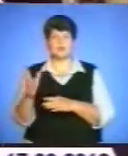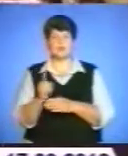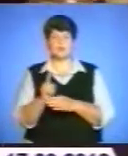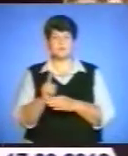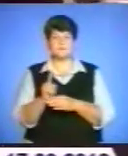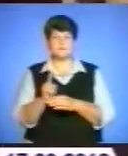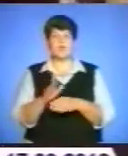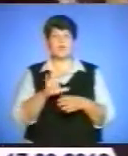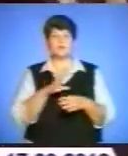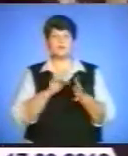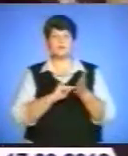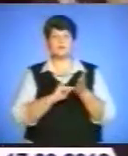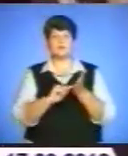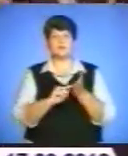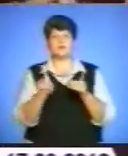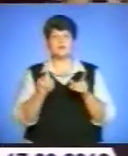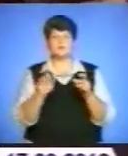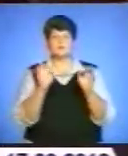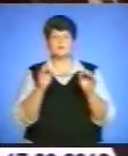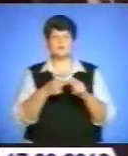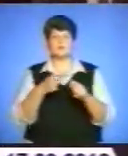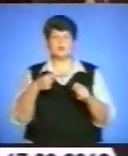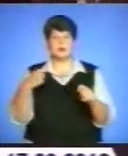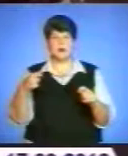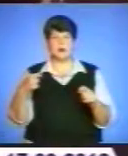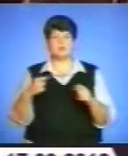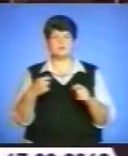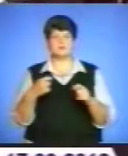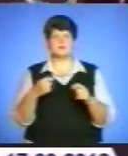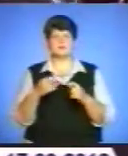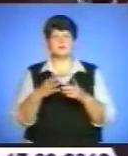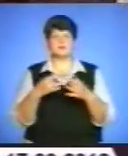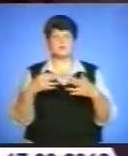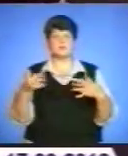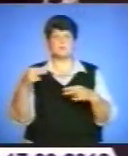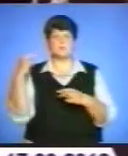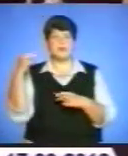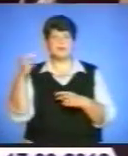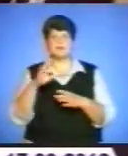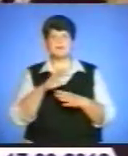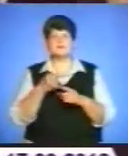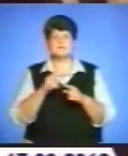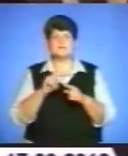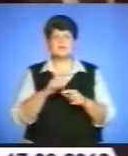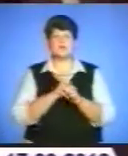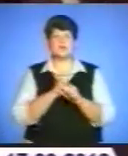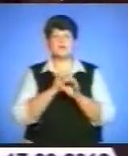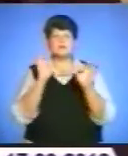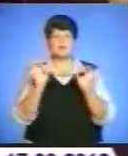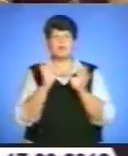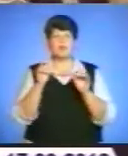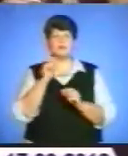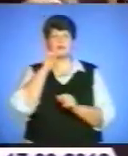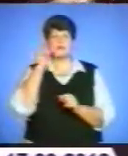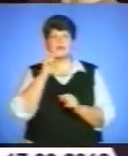Було підкреслено, що жодної паузи, жодної затримки, жодної перерви саме в цій роботі ніколи з української